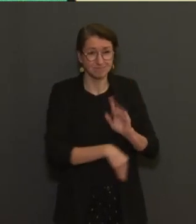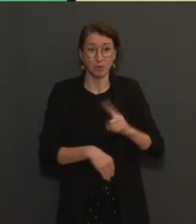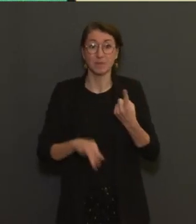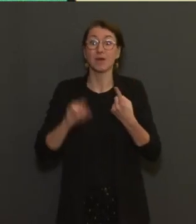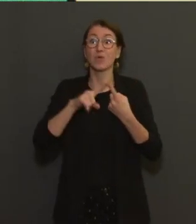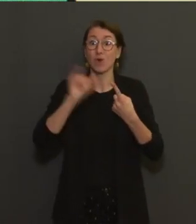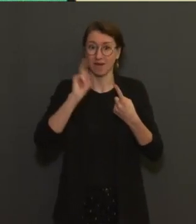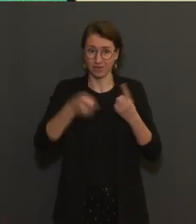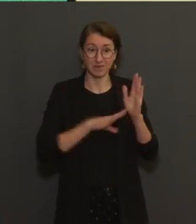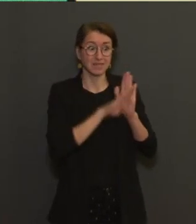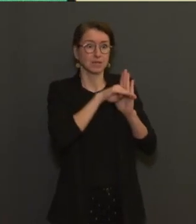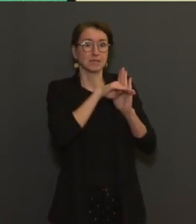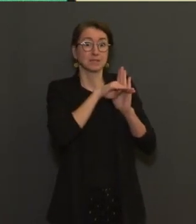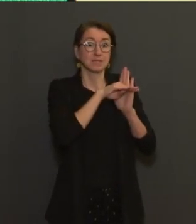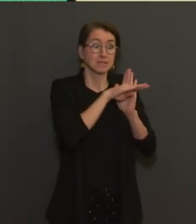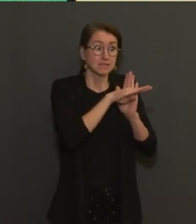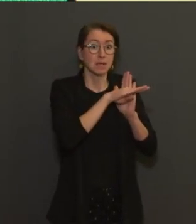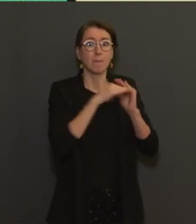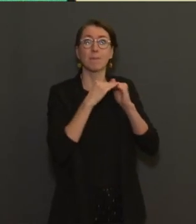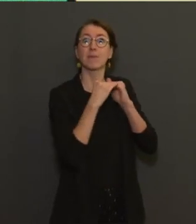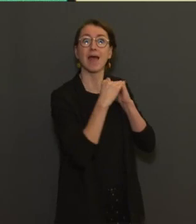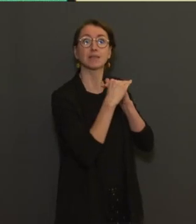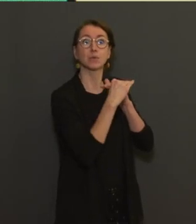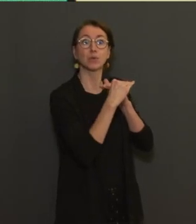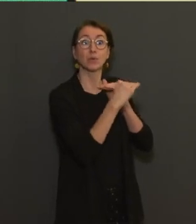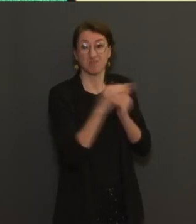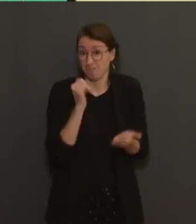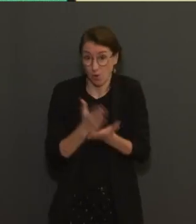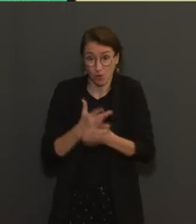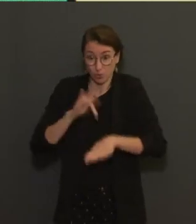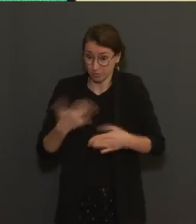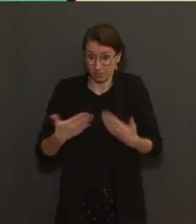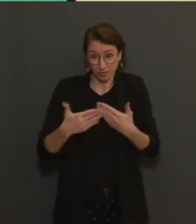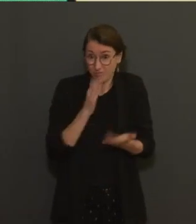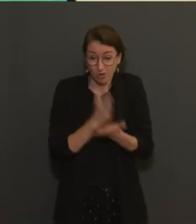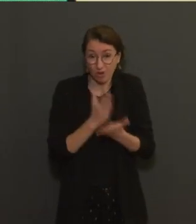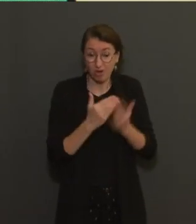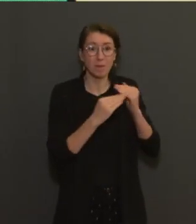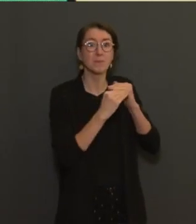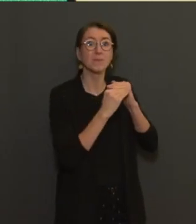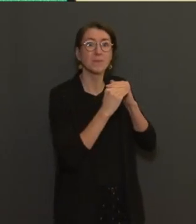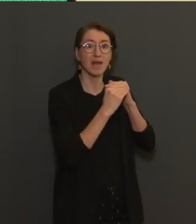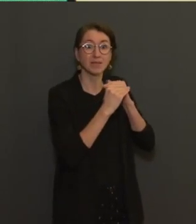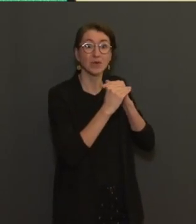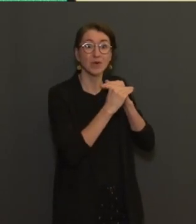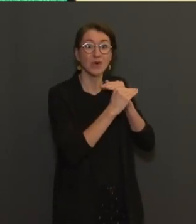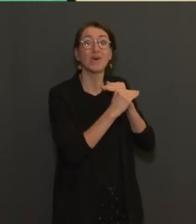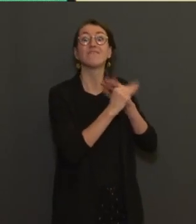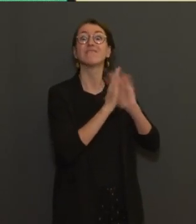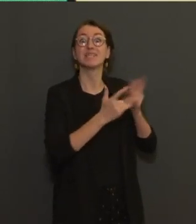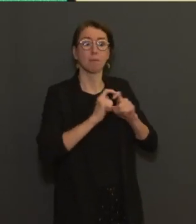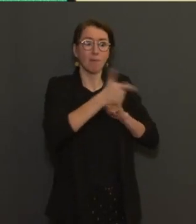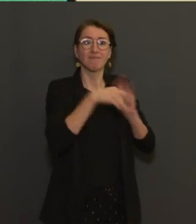encore en train de faire pour l'instant. Puis il faudra petit à petit diminuer le nombre de chiffres de manière persistante